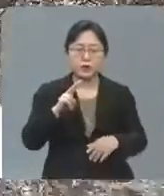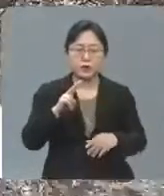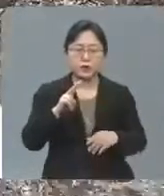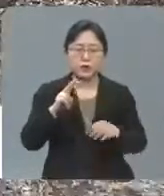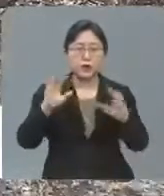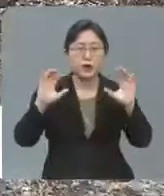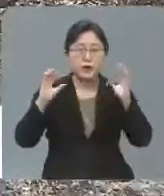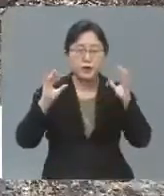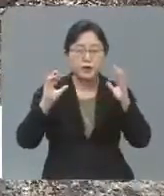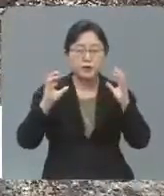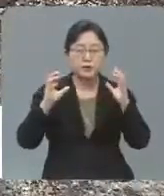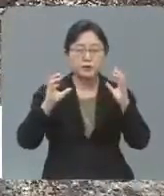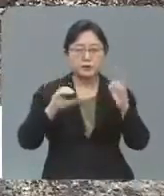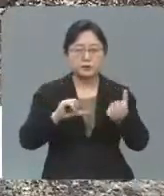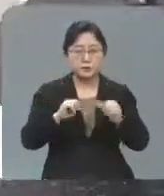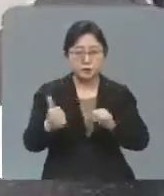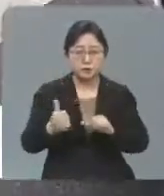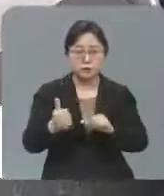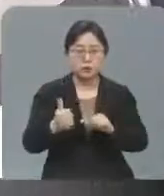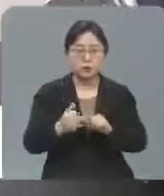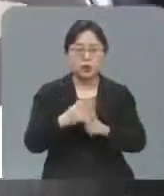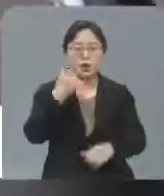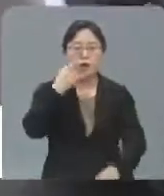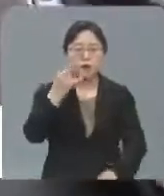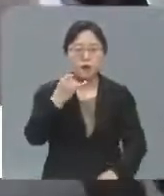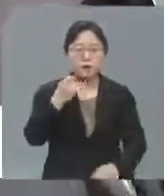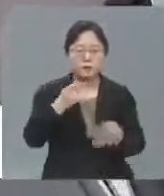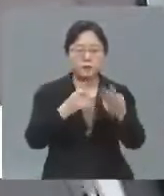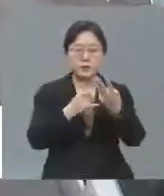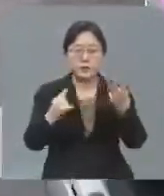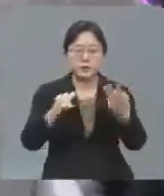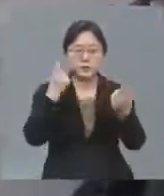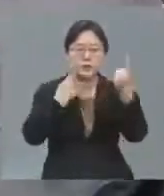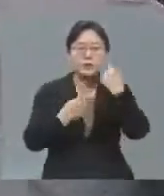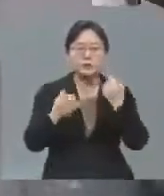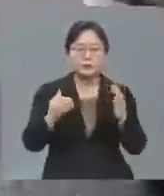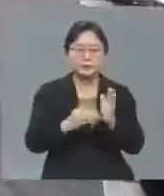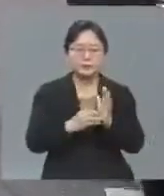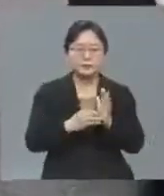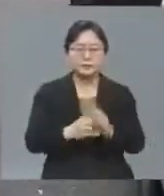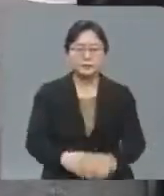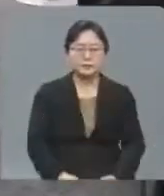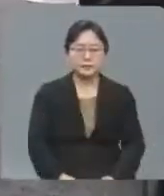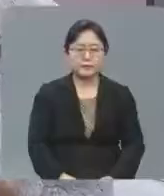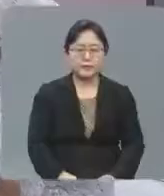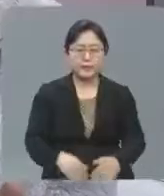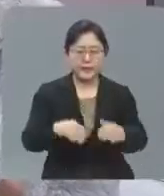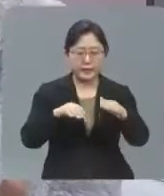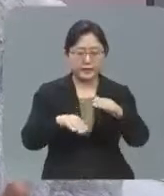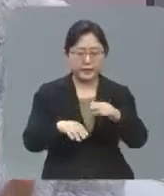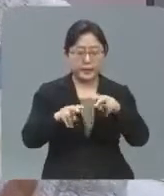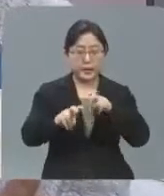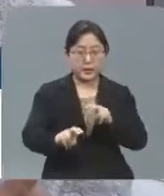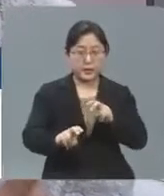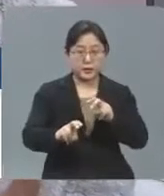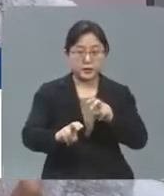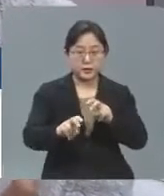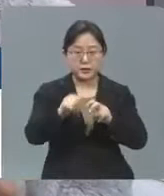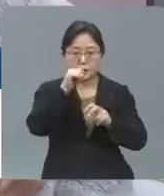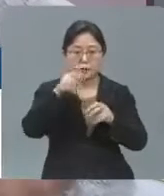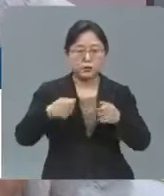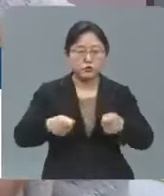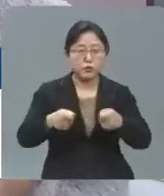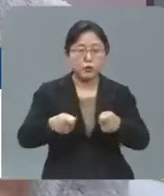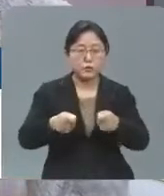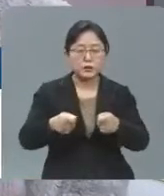가운데 두 살배기 가 숨지고 어머니 등 가족 3명이 다쳤습니다 및에 의자까지 같이 달려 있는 그런 용어